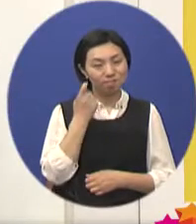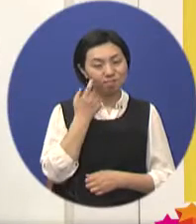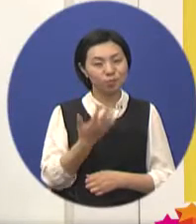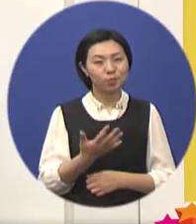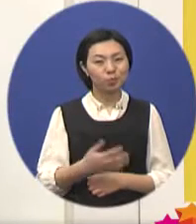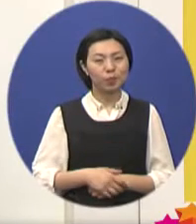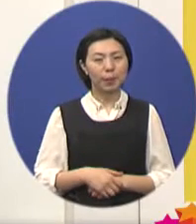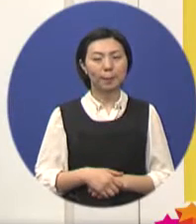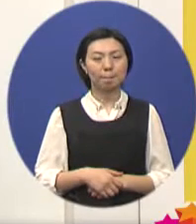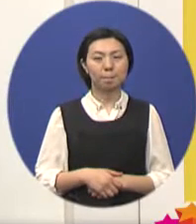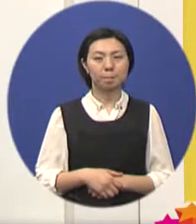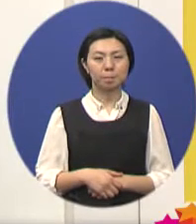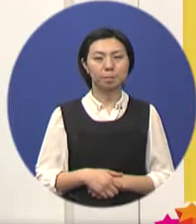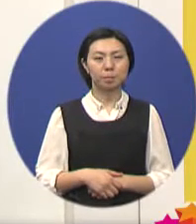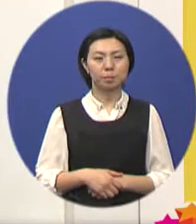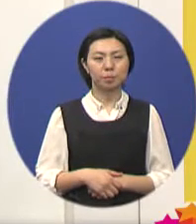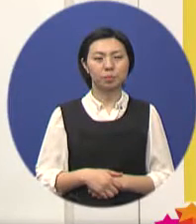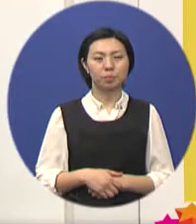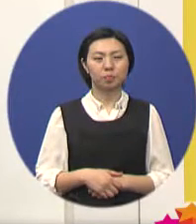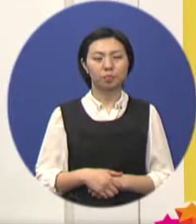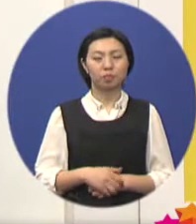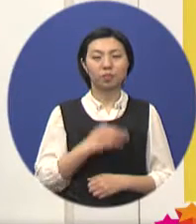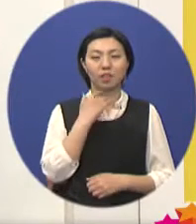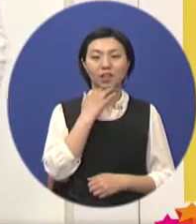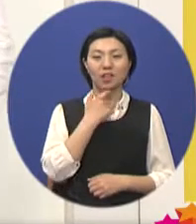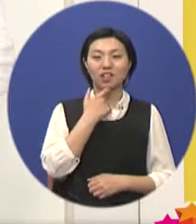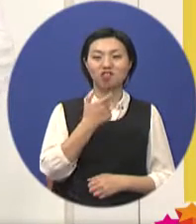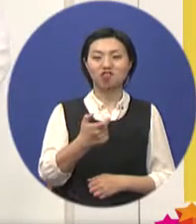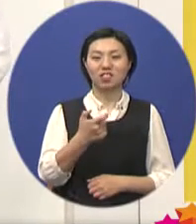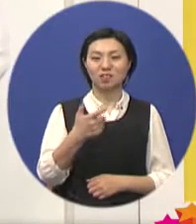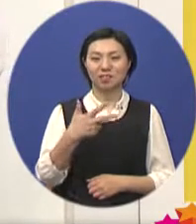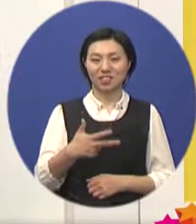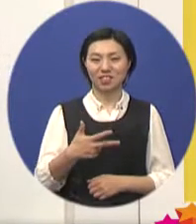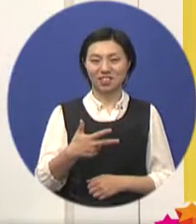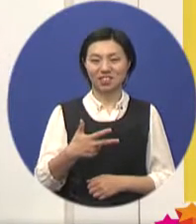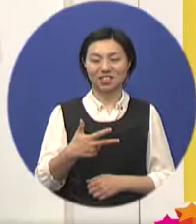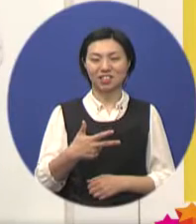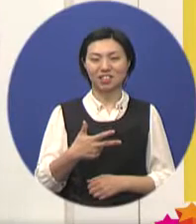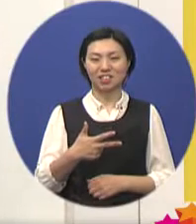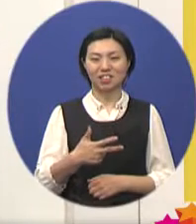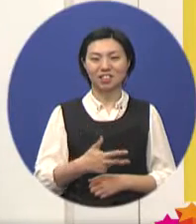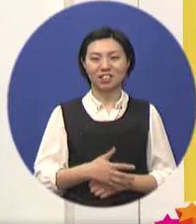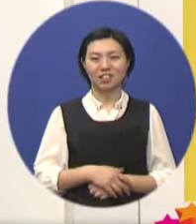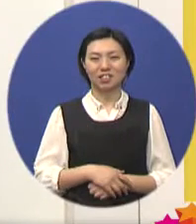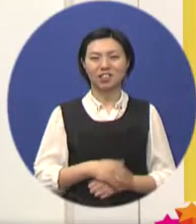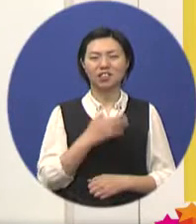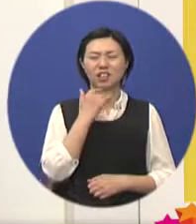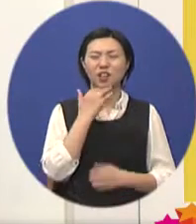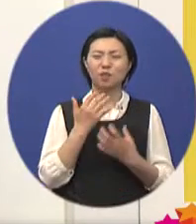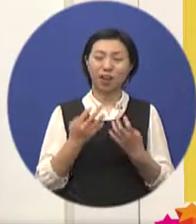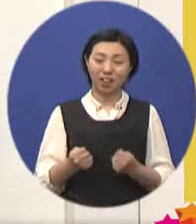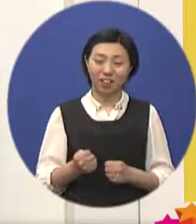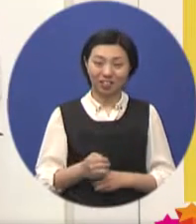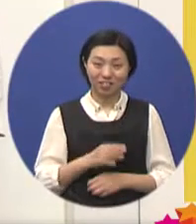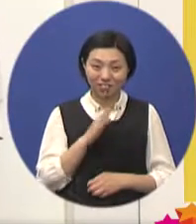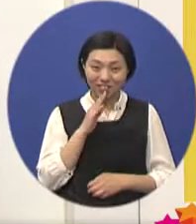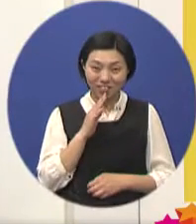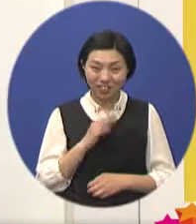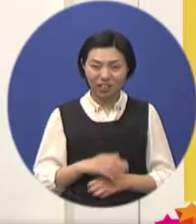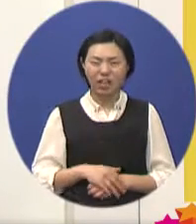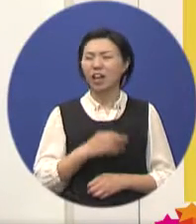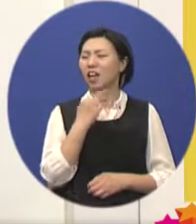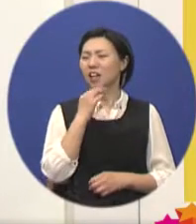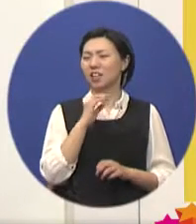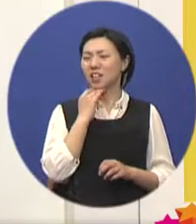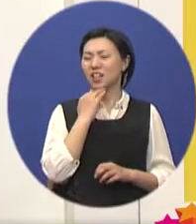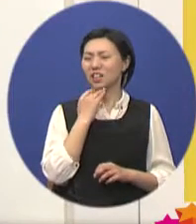반이세요? 예, 그 6학년 7반요. 아, 6학년 7반. 나이, 네. 나이 많죠? 그거 나이도